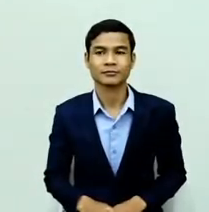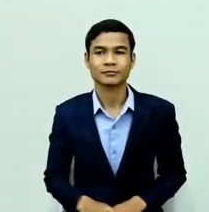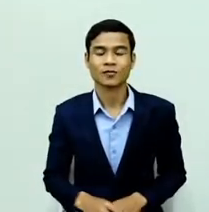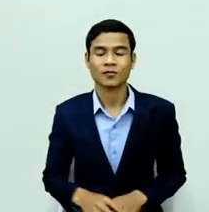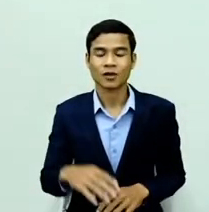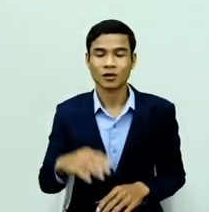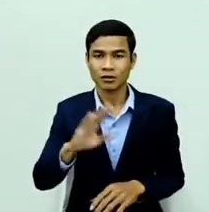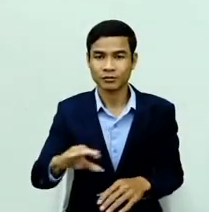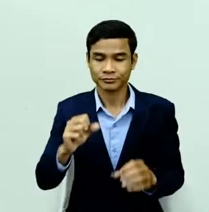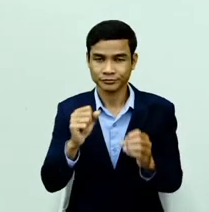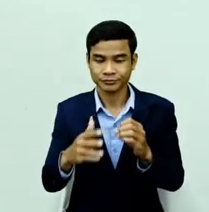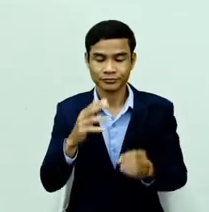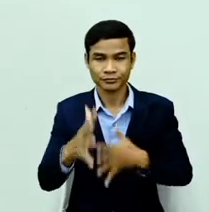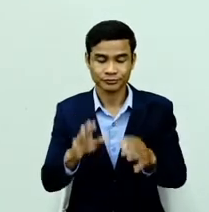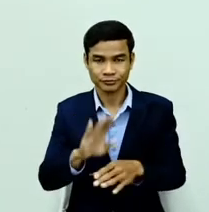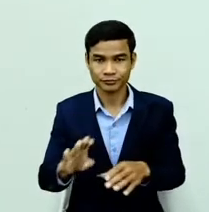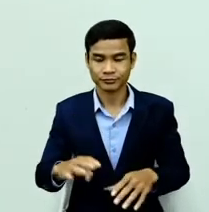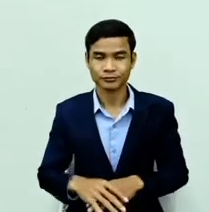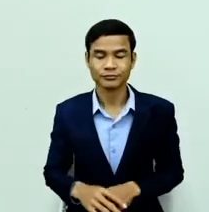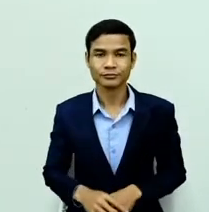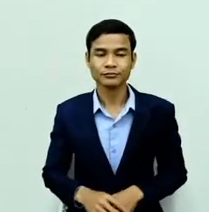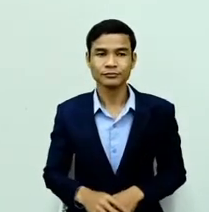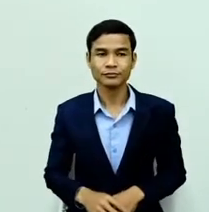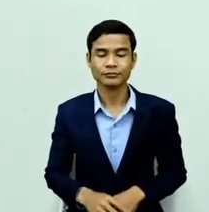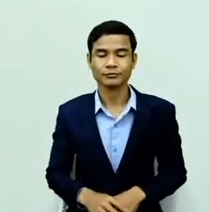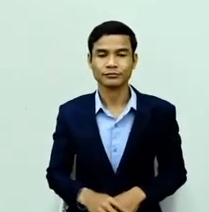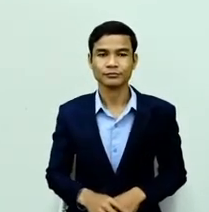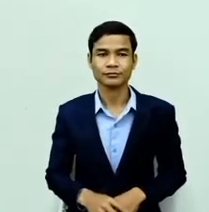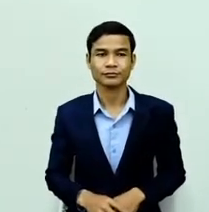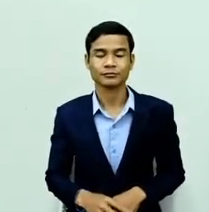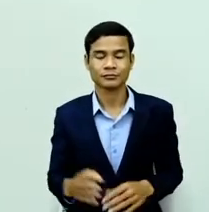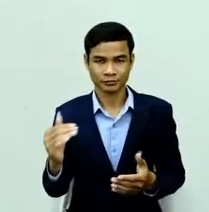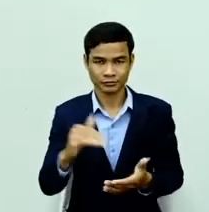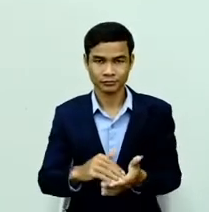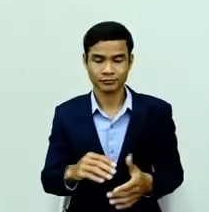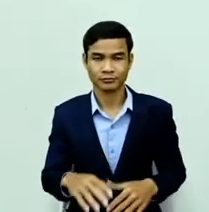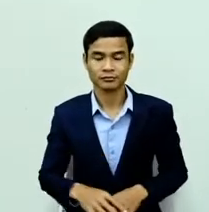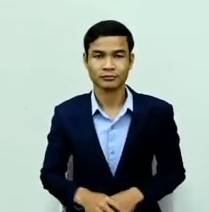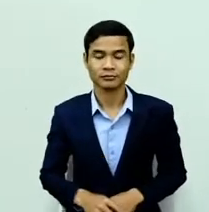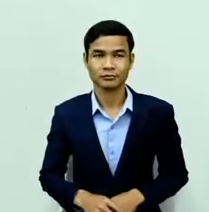con chập đám ăn mà đòn tiết